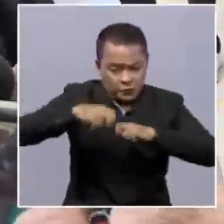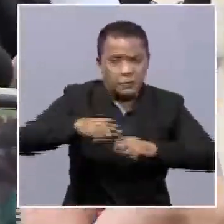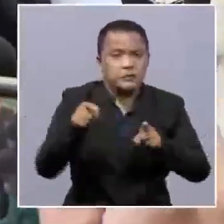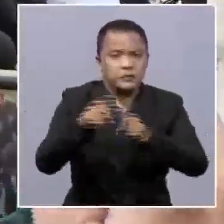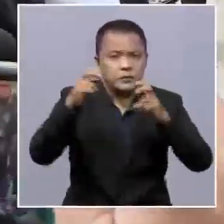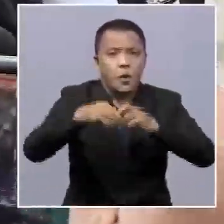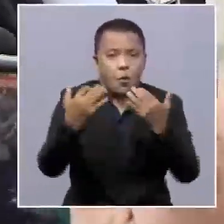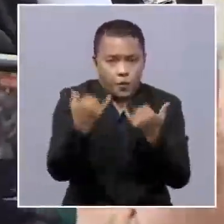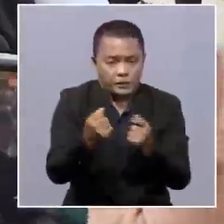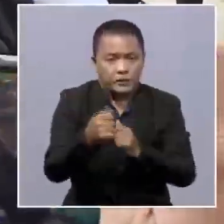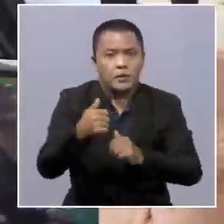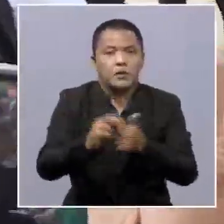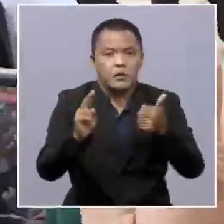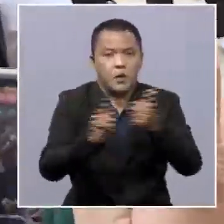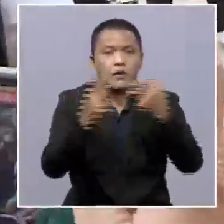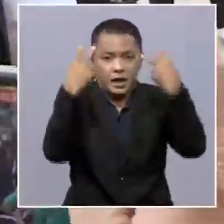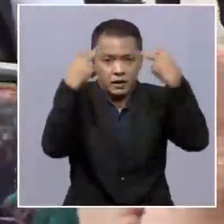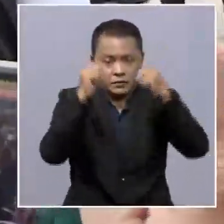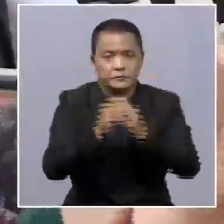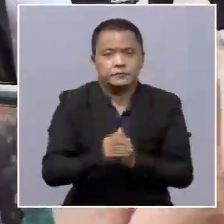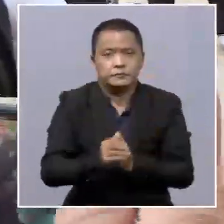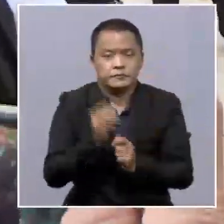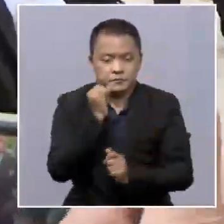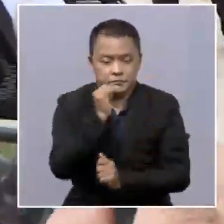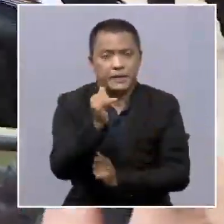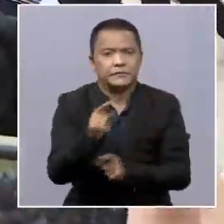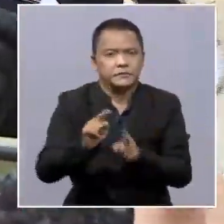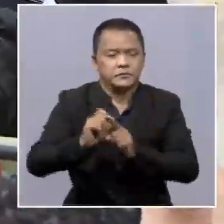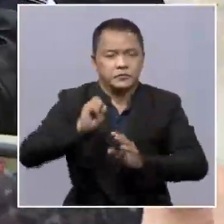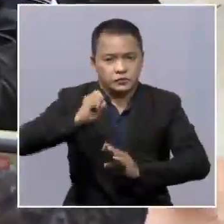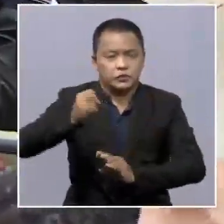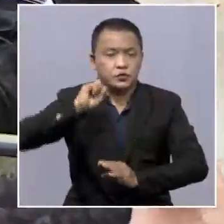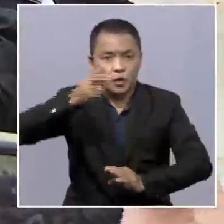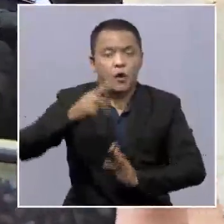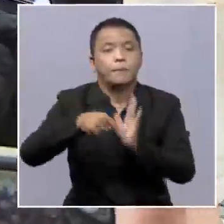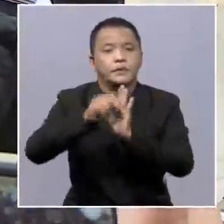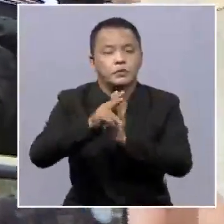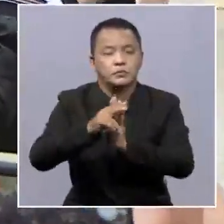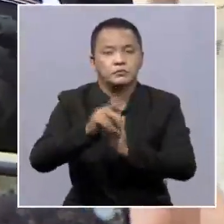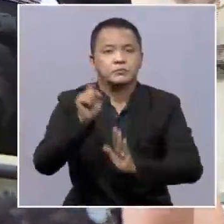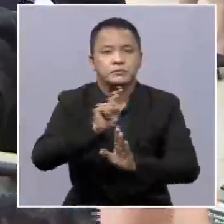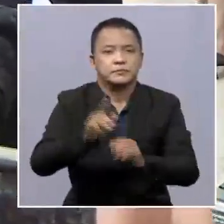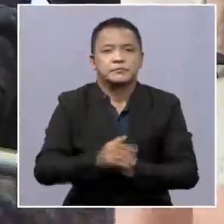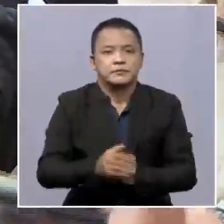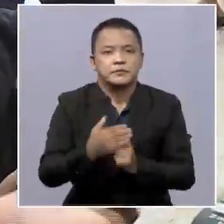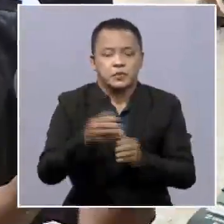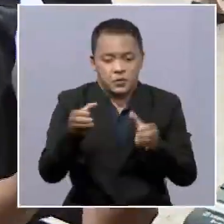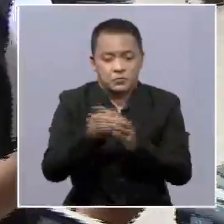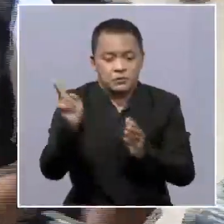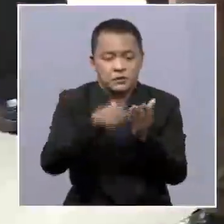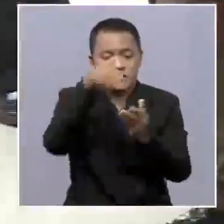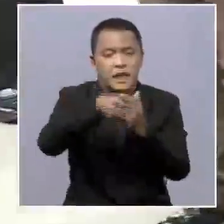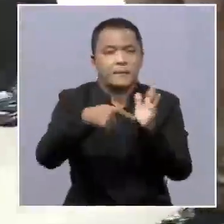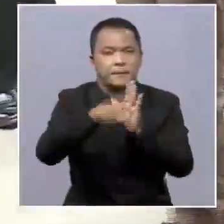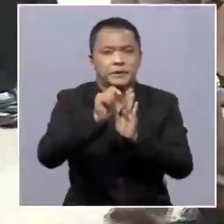ว่าวันนี้พลเอกประวิตรวงสุวรรณจะลงพื้นที่อีกครั้งหนึ่งของปทุมธานีนะครับปฏิเสธไม่ได้เลยครับว่าสมรภูมิเลือกตั้งเมืองป